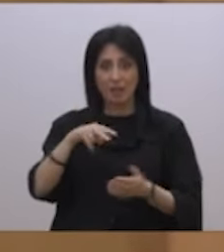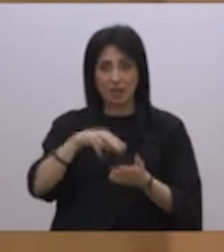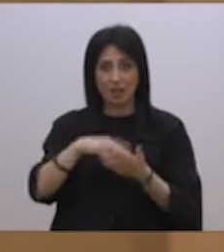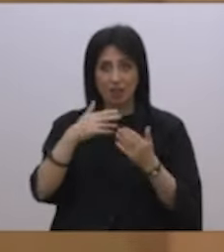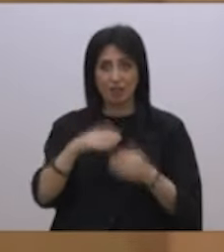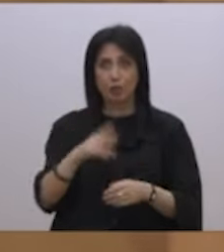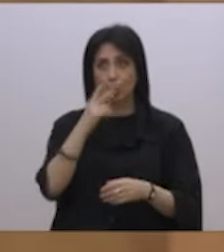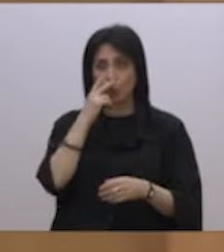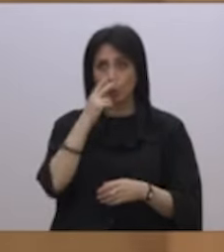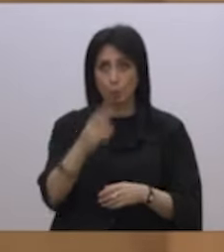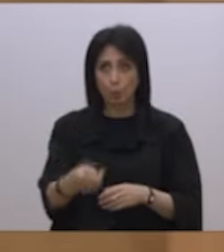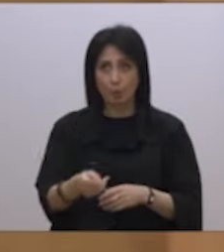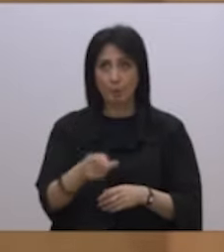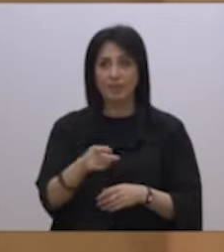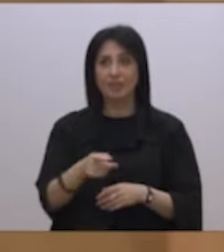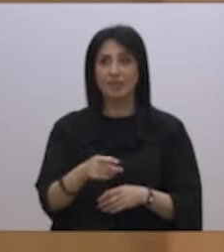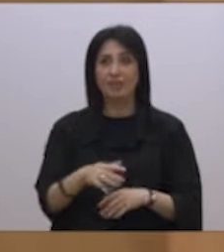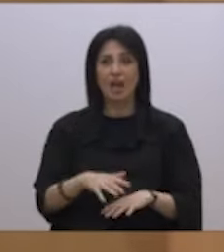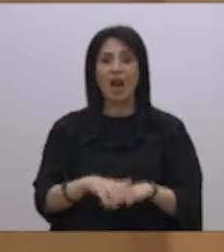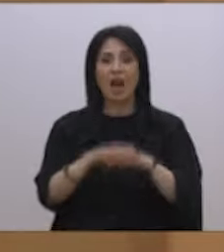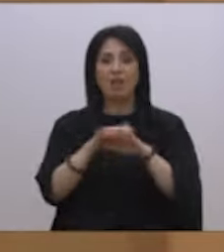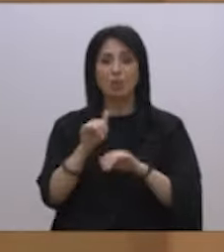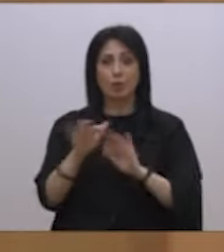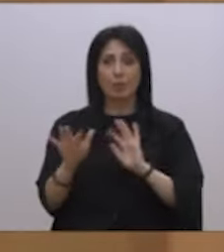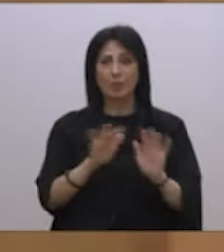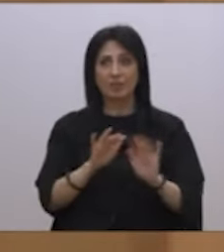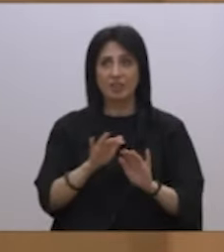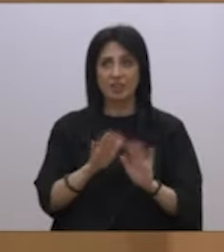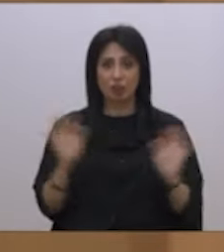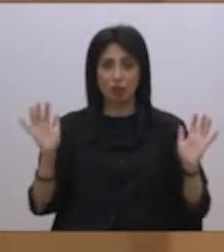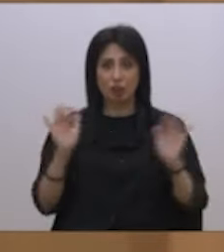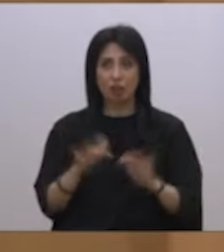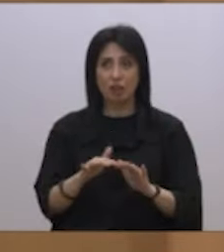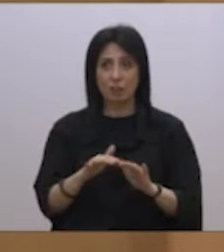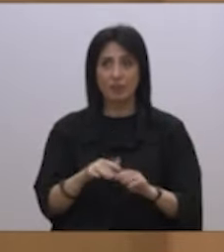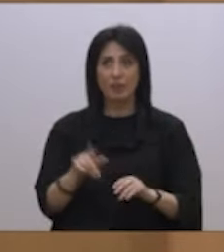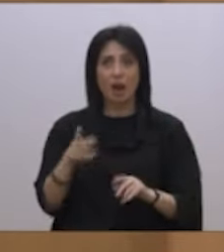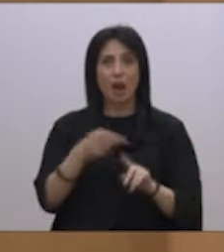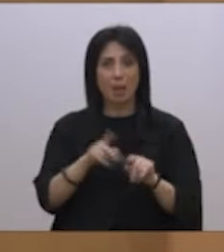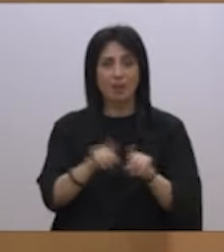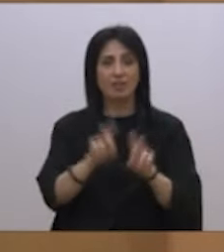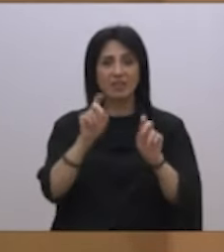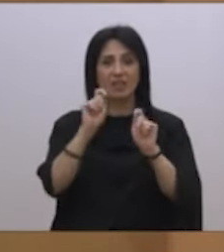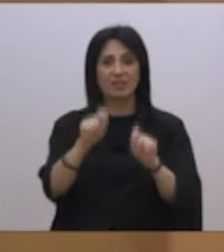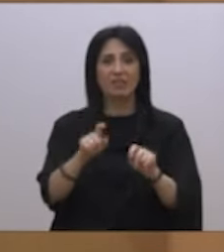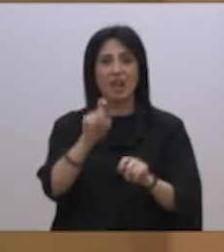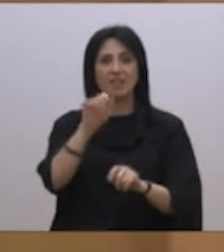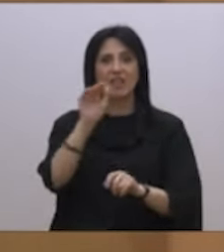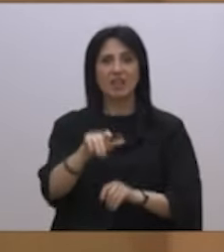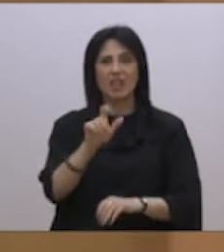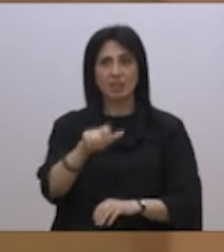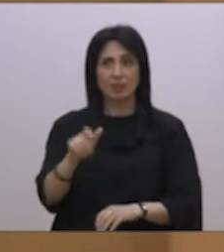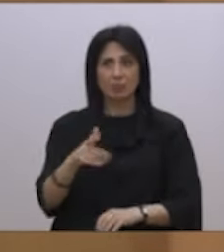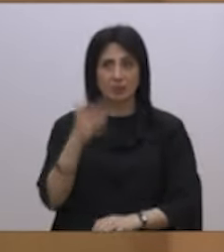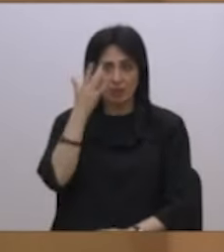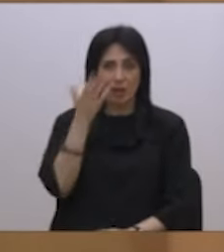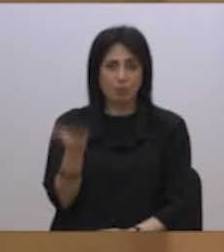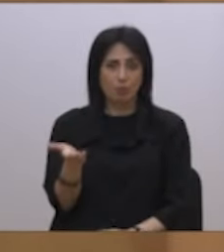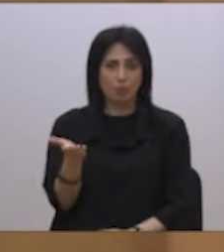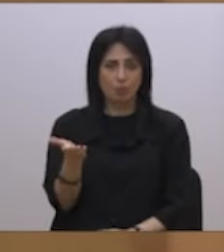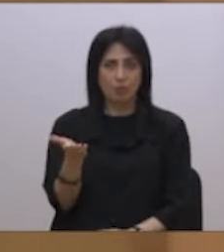და უყურებდა აქცია როგორ მიმდინარეობდა და შეიკრიბა, ამასაც დაარქვეს 100,000 ადამიანი. აი წარმოიდგინეთ,